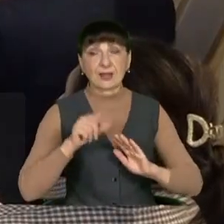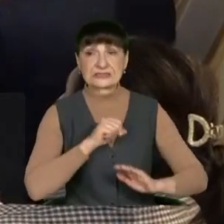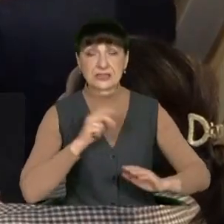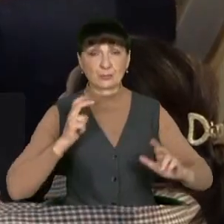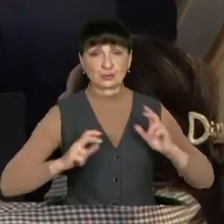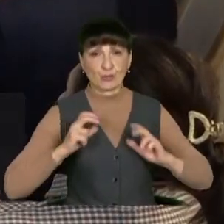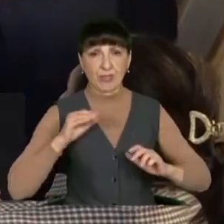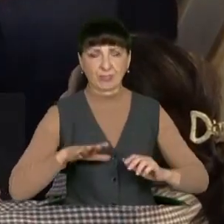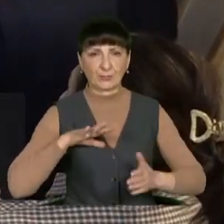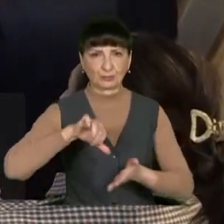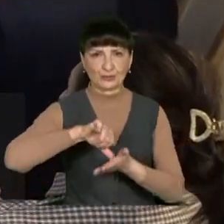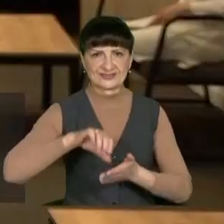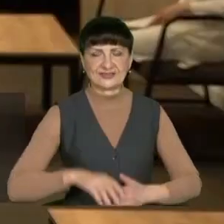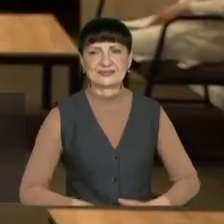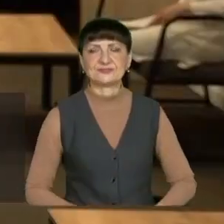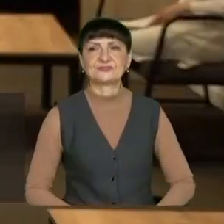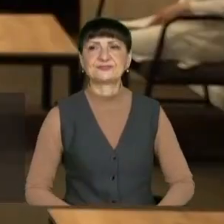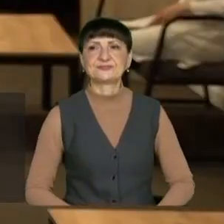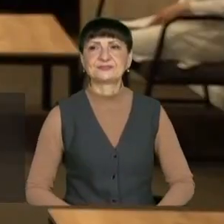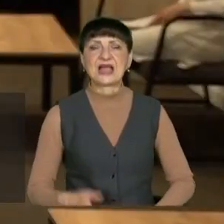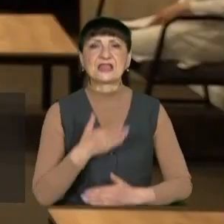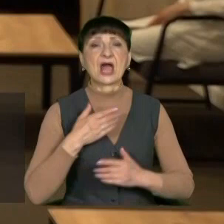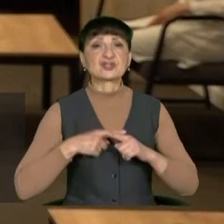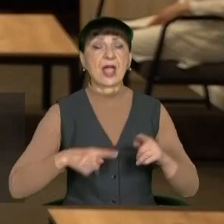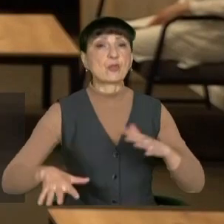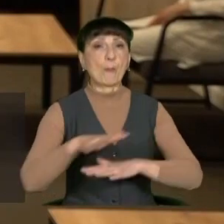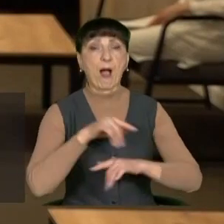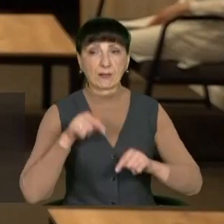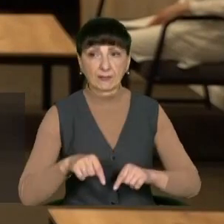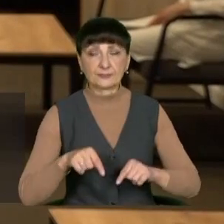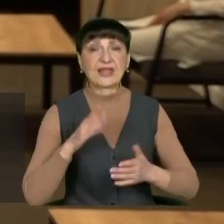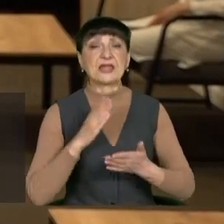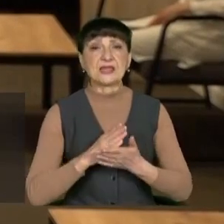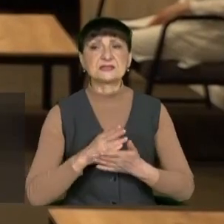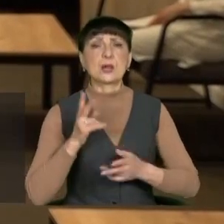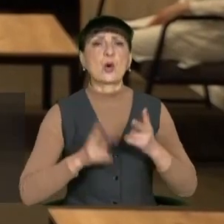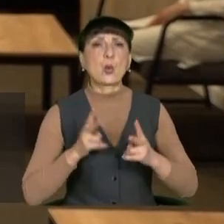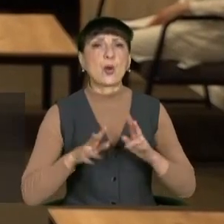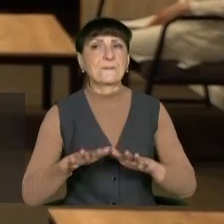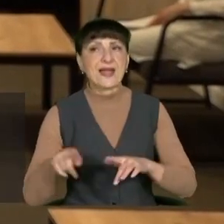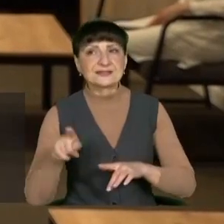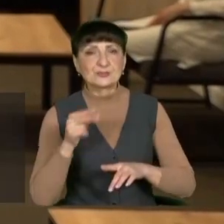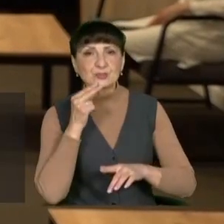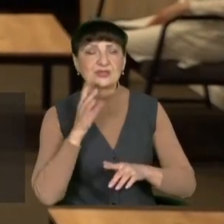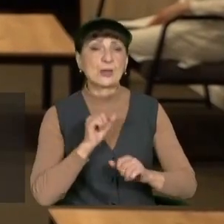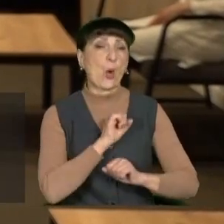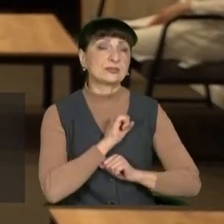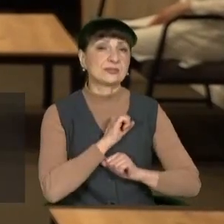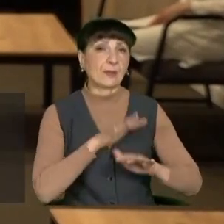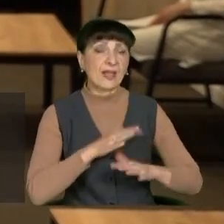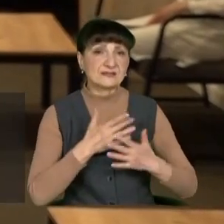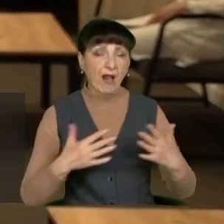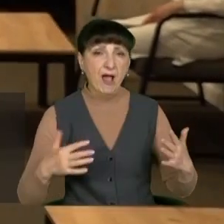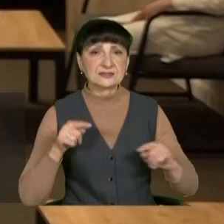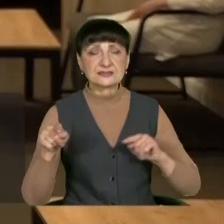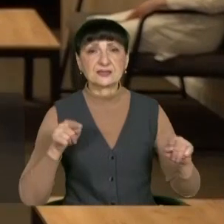студенты вуза. В нашем технопарке есть и кухонный уголок, и комнаты отдыха различные. То